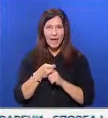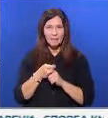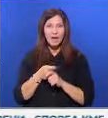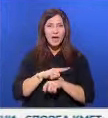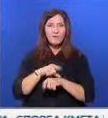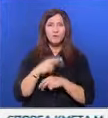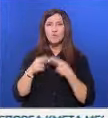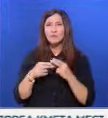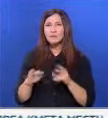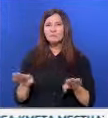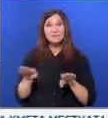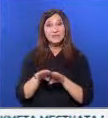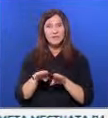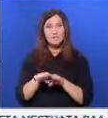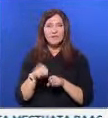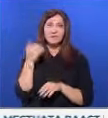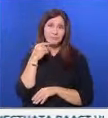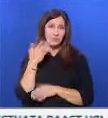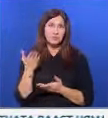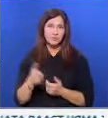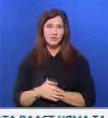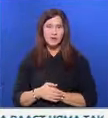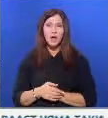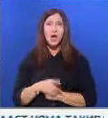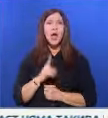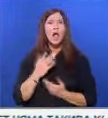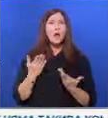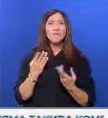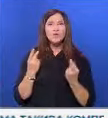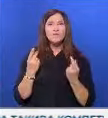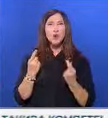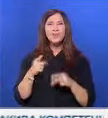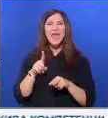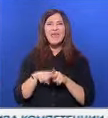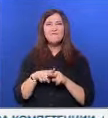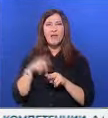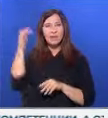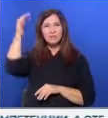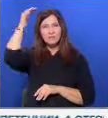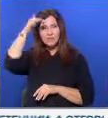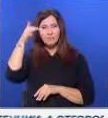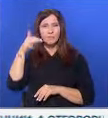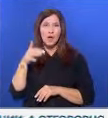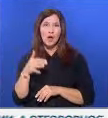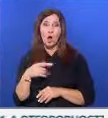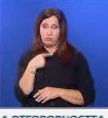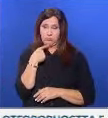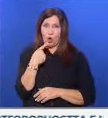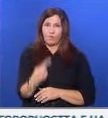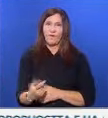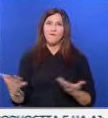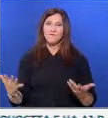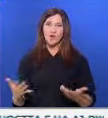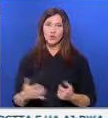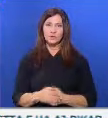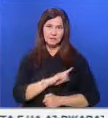много органично и се възползвахме от него. Кой да си в ролята на Ивана Тръмп? Дръзко и отговорно.